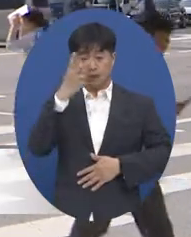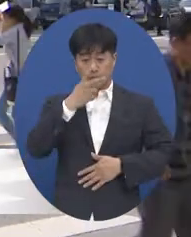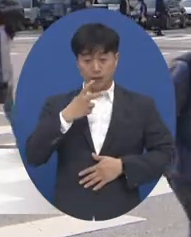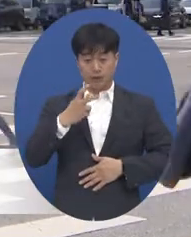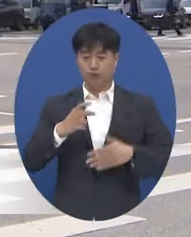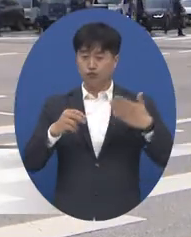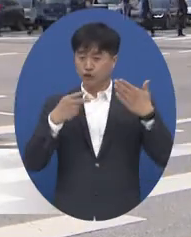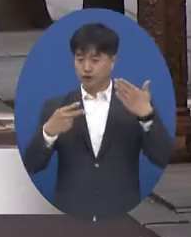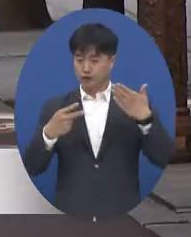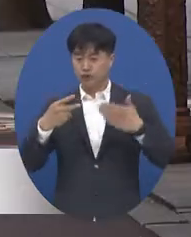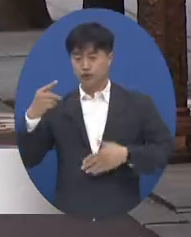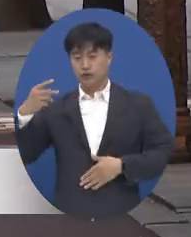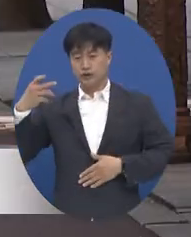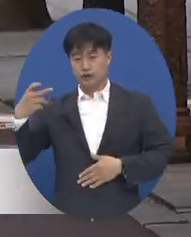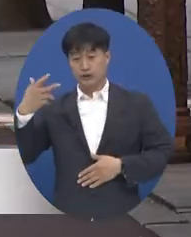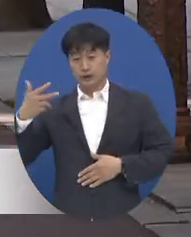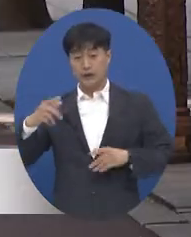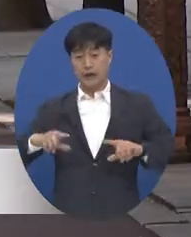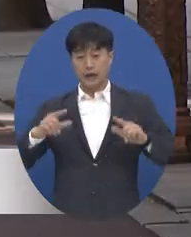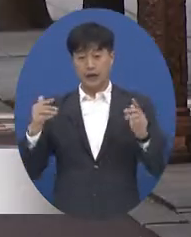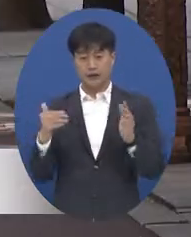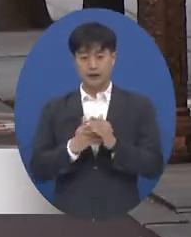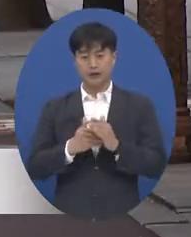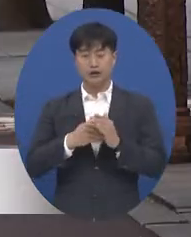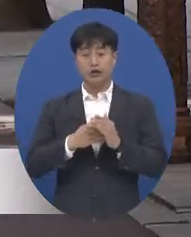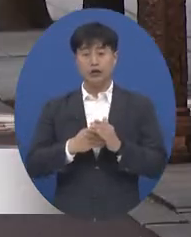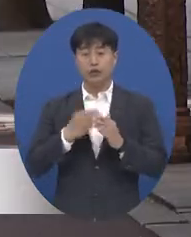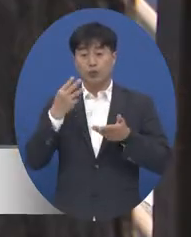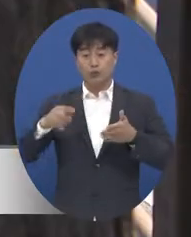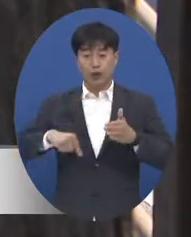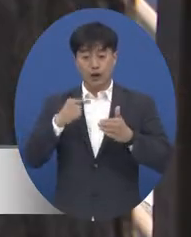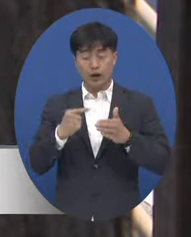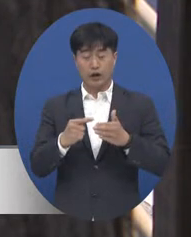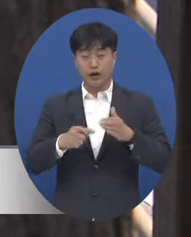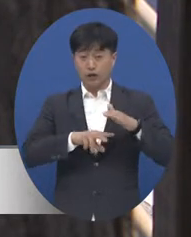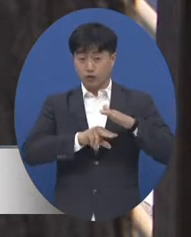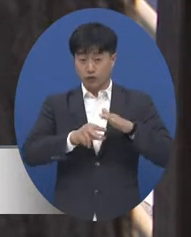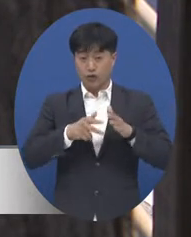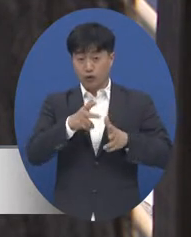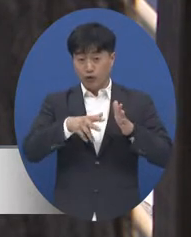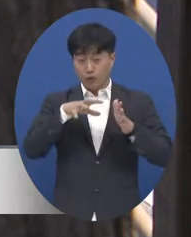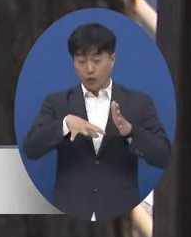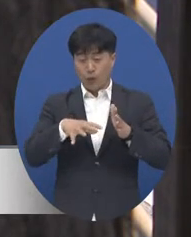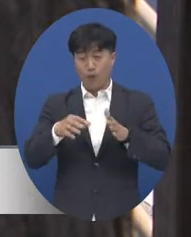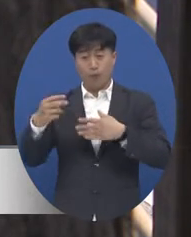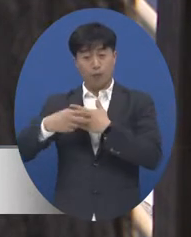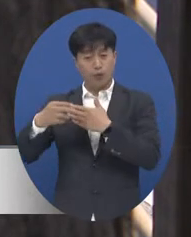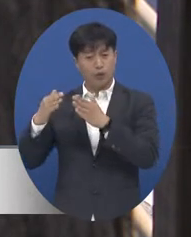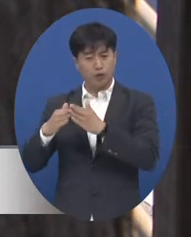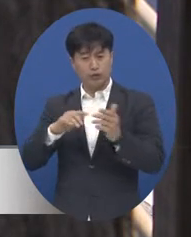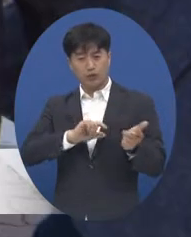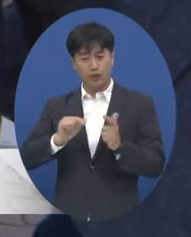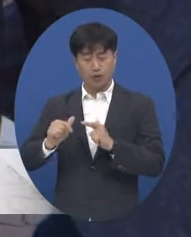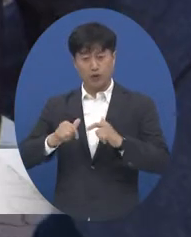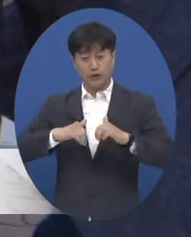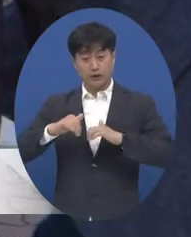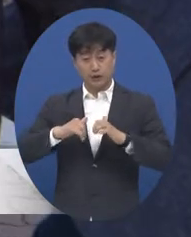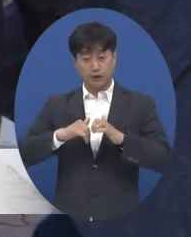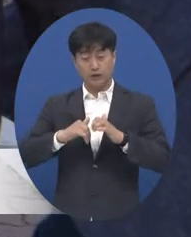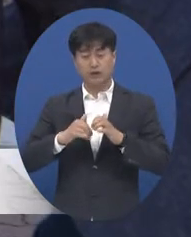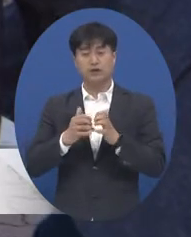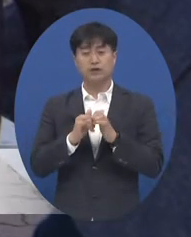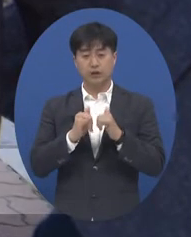감사는 지난 9월 2일부터 27일까지 도내 전철 역사와 관광지, 병원, 장애인 복지관 등 다중이용 건축물